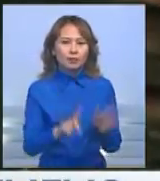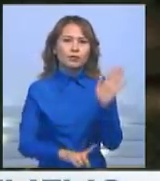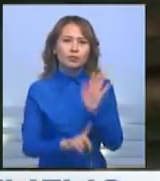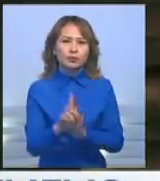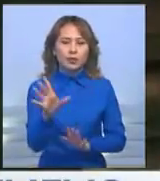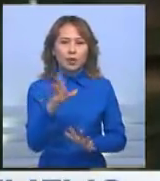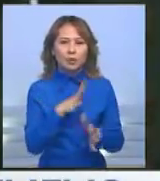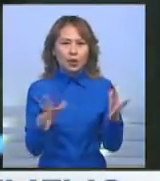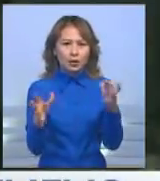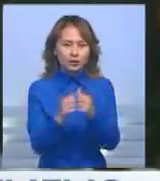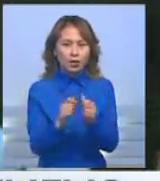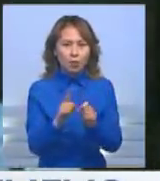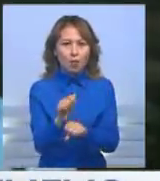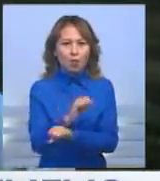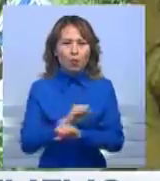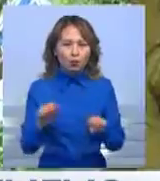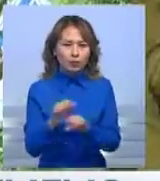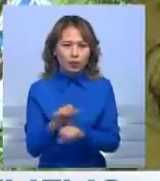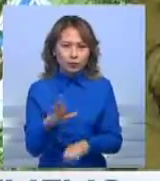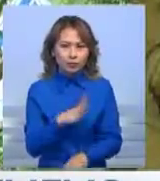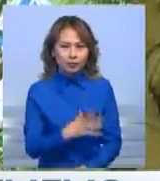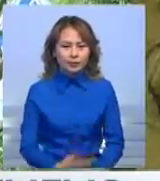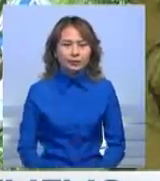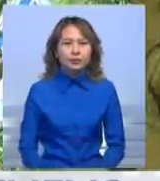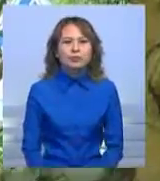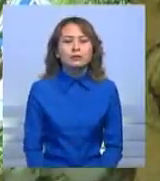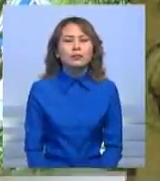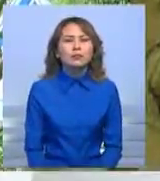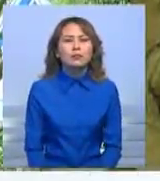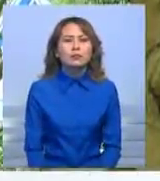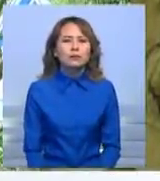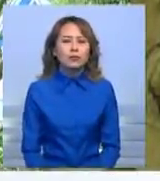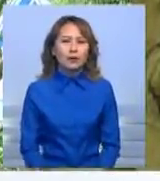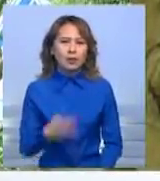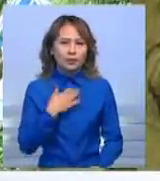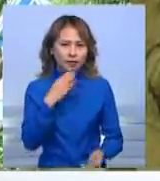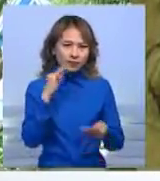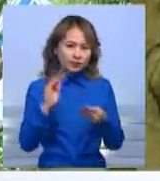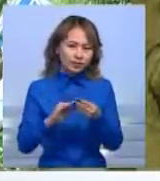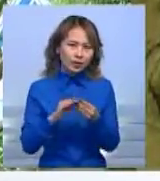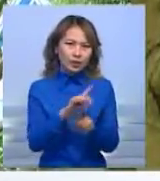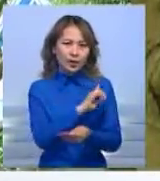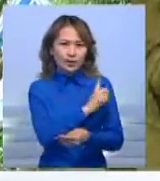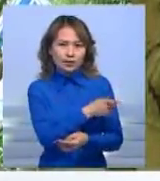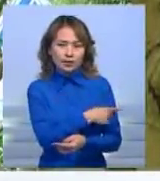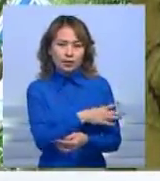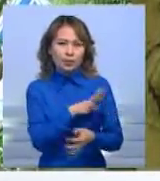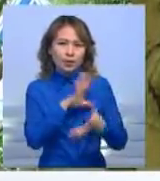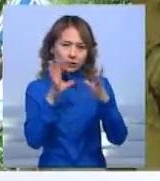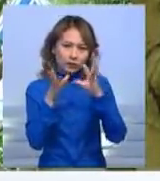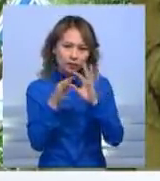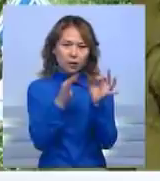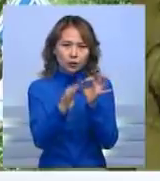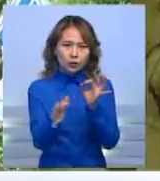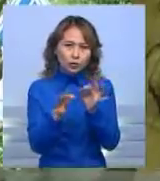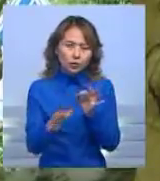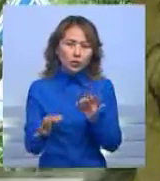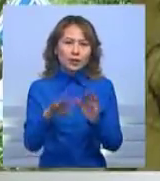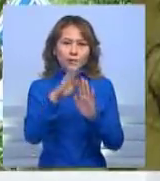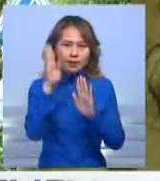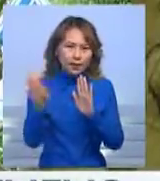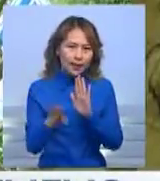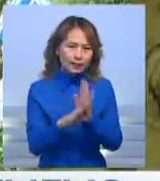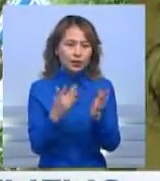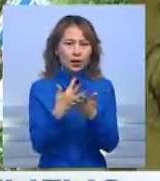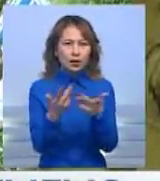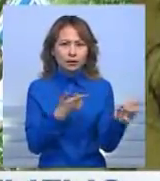қуатты зымырандармен бомба арқылы соққы берді. Әдетте біздің әскери әуе күштер стационарлық нысандарда, қоймалар, қару-жарақ